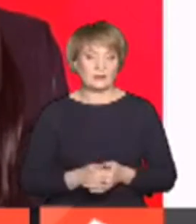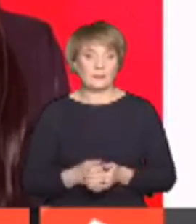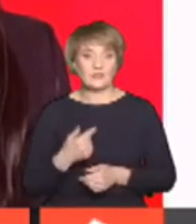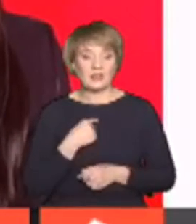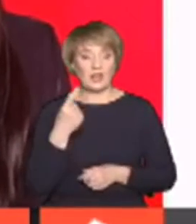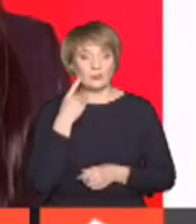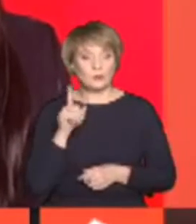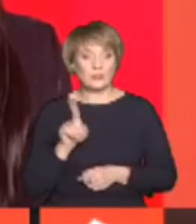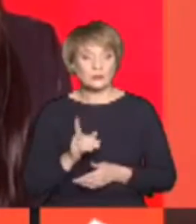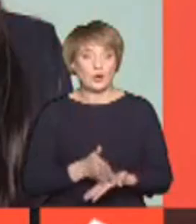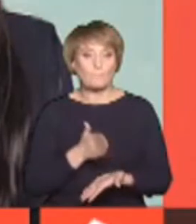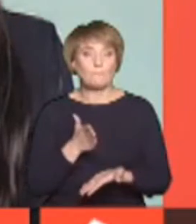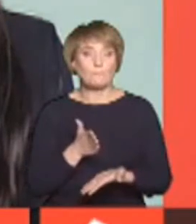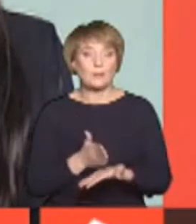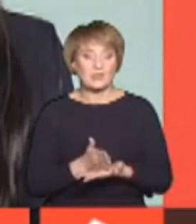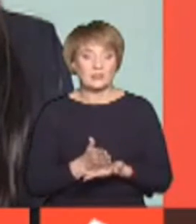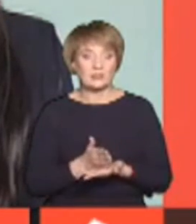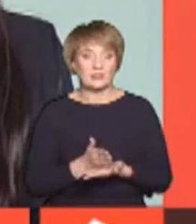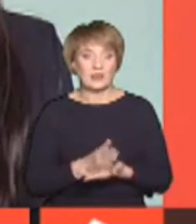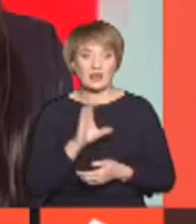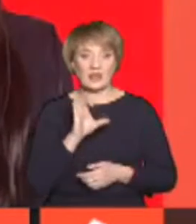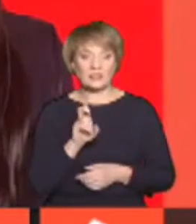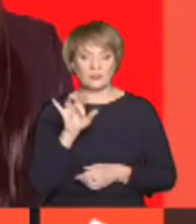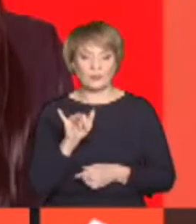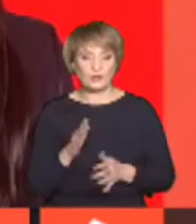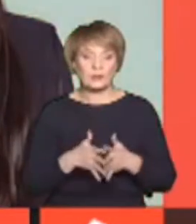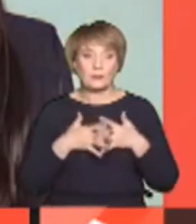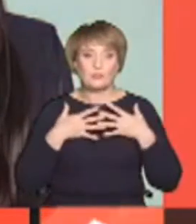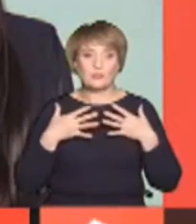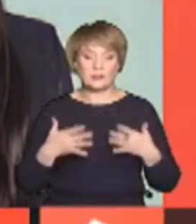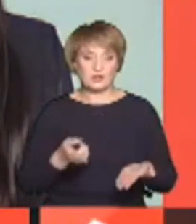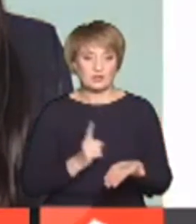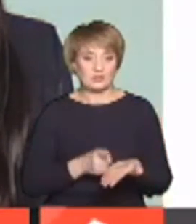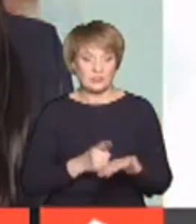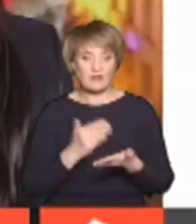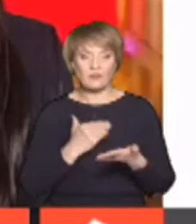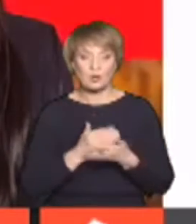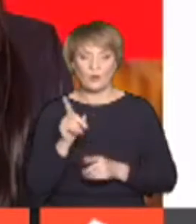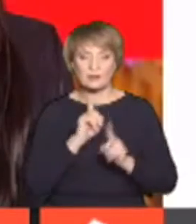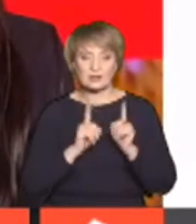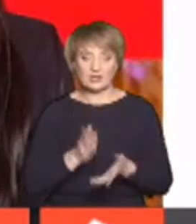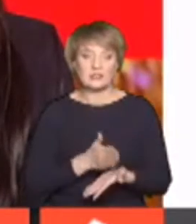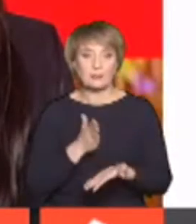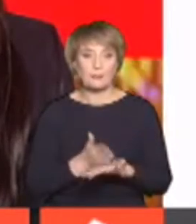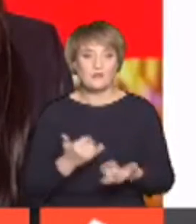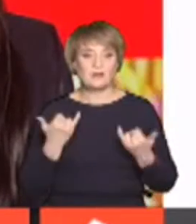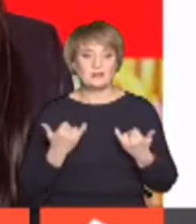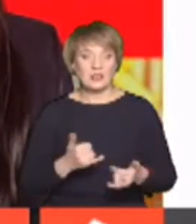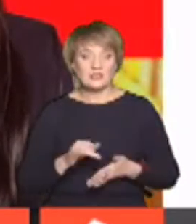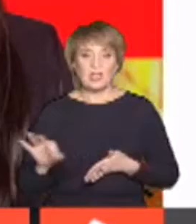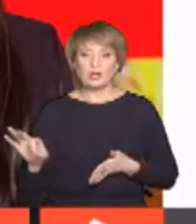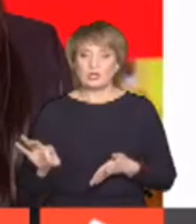Я думаю, що ми маємо СБУ дати більш масштабний інструментарій. Тобто Верховна Рада має зараз